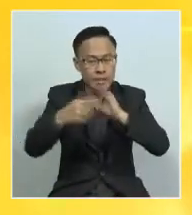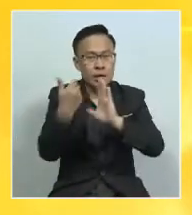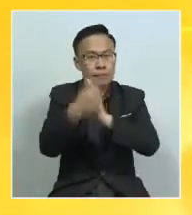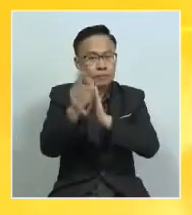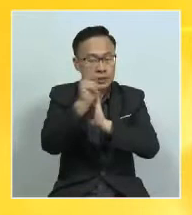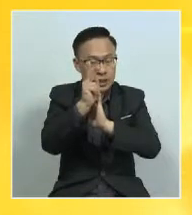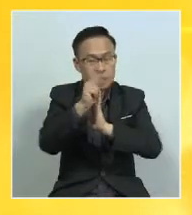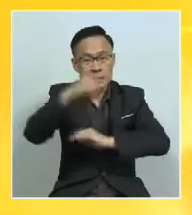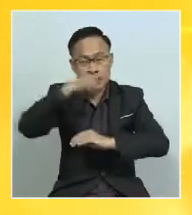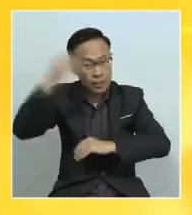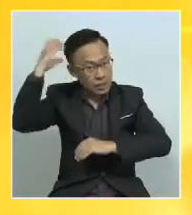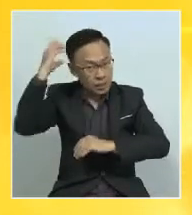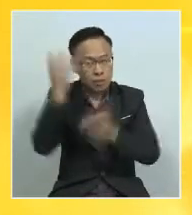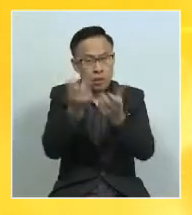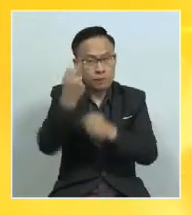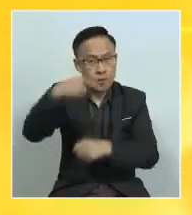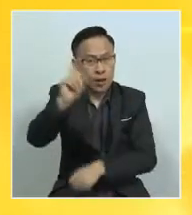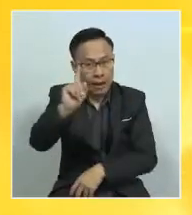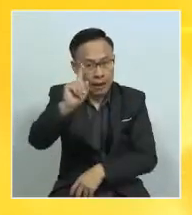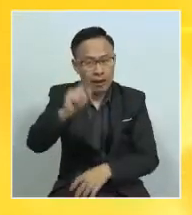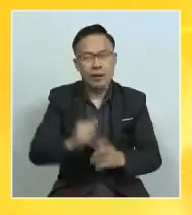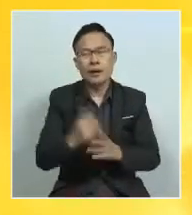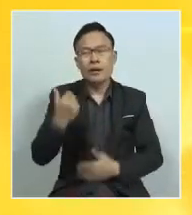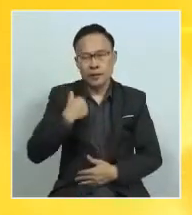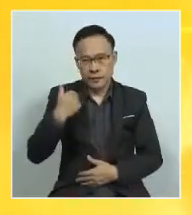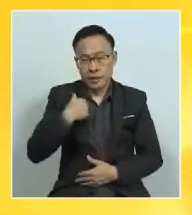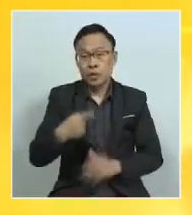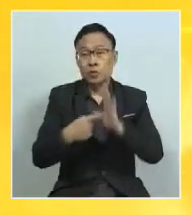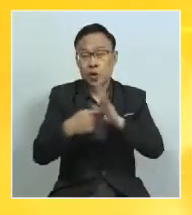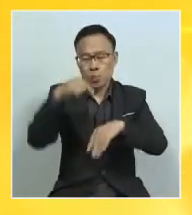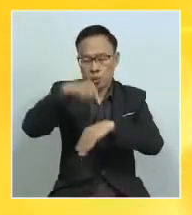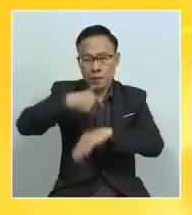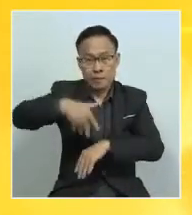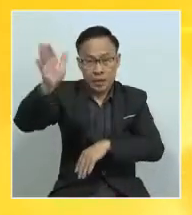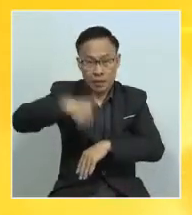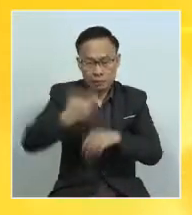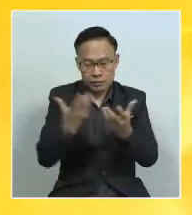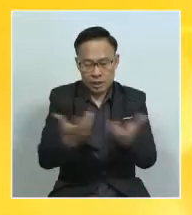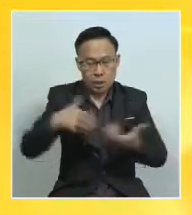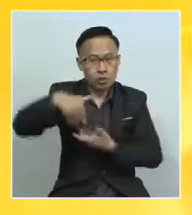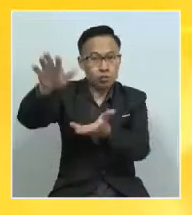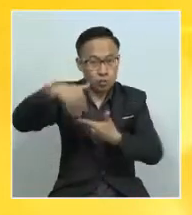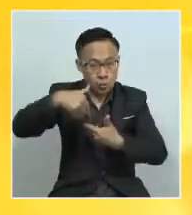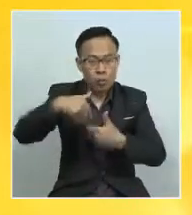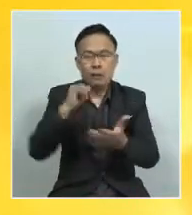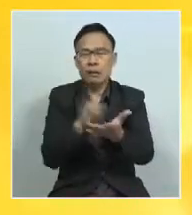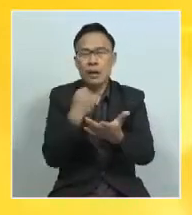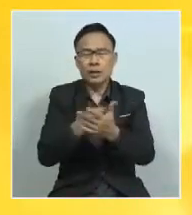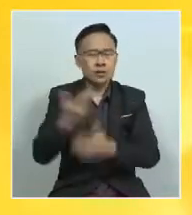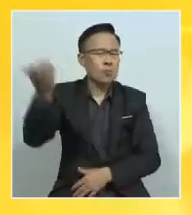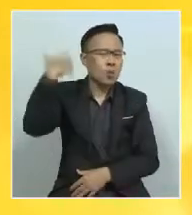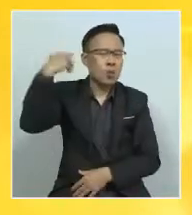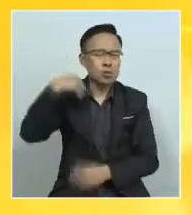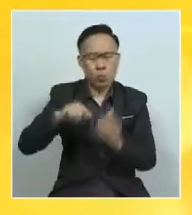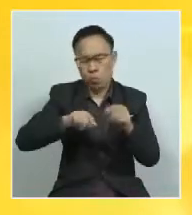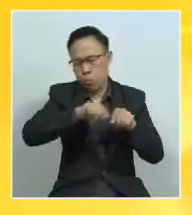ไทยและลาวเนี่ยเขาจะได้ประโยชน์อะไรบ้างแน่นอนเรื่องของระยะเวลาในการขนส่งเขาก็จะลดต้นทุนถูกไหมคะจากปกติอาจจ